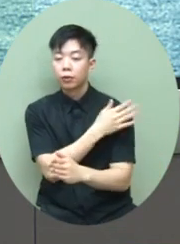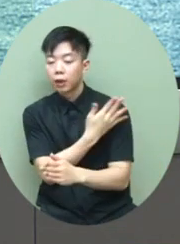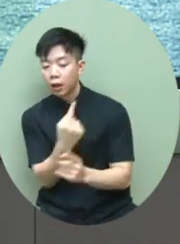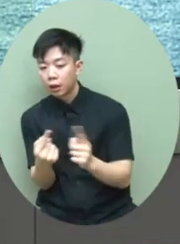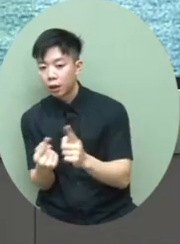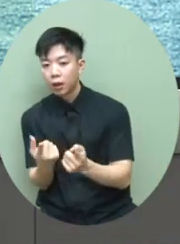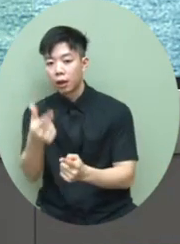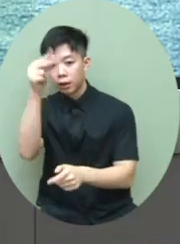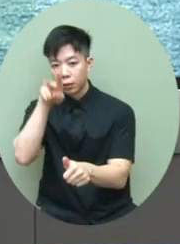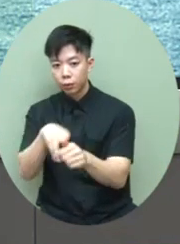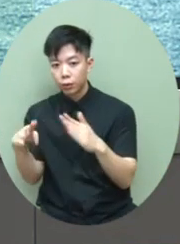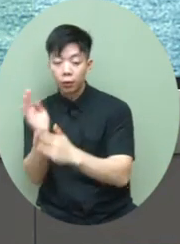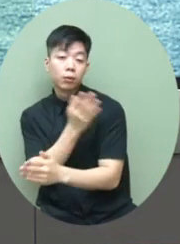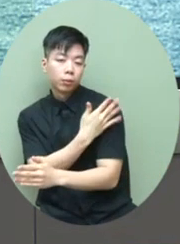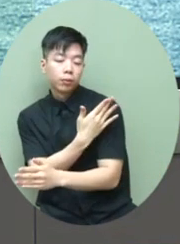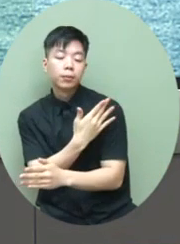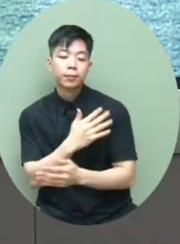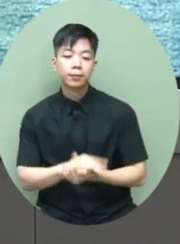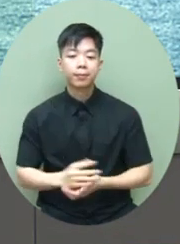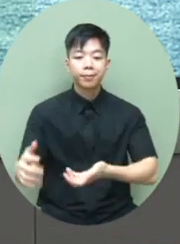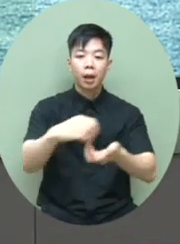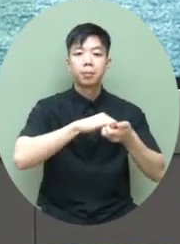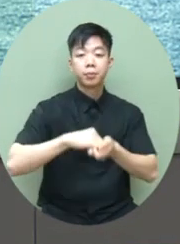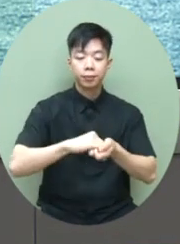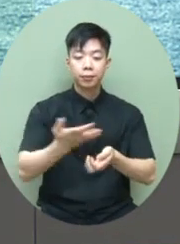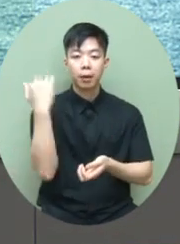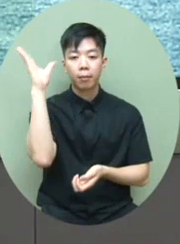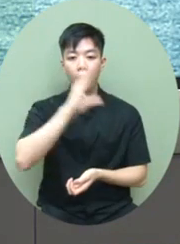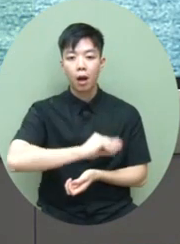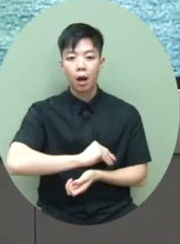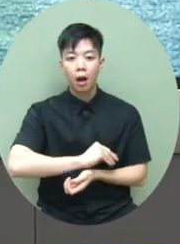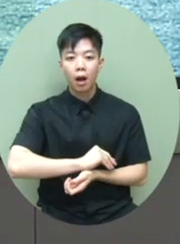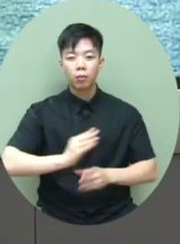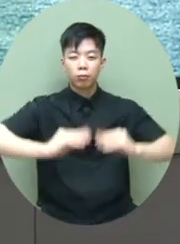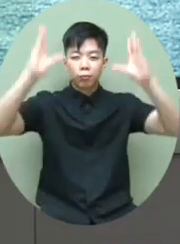all the supply and also facilities last night, and all the functions